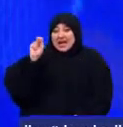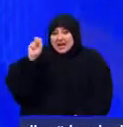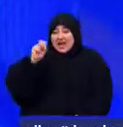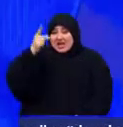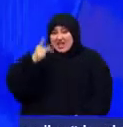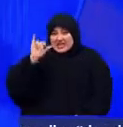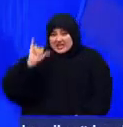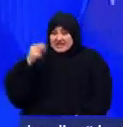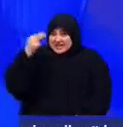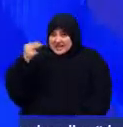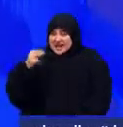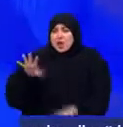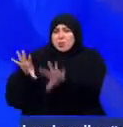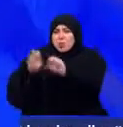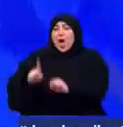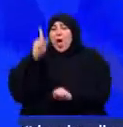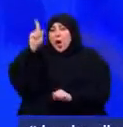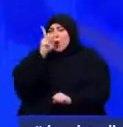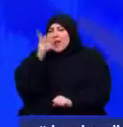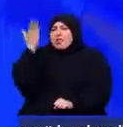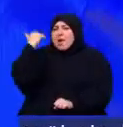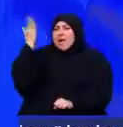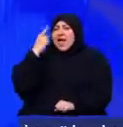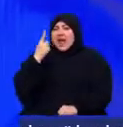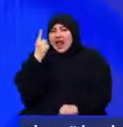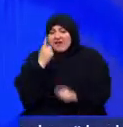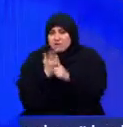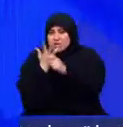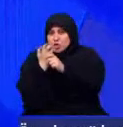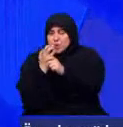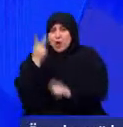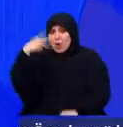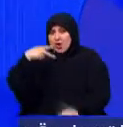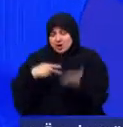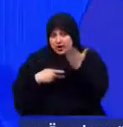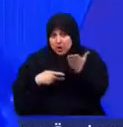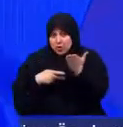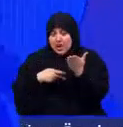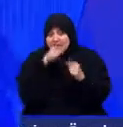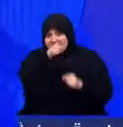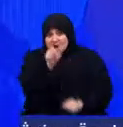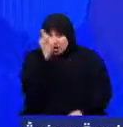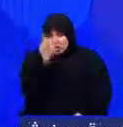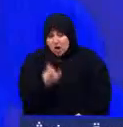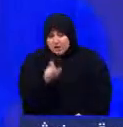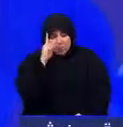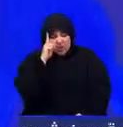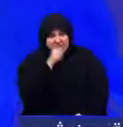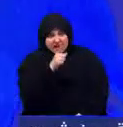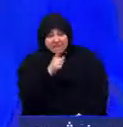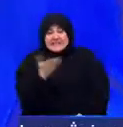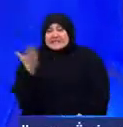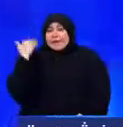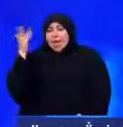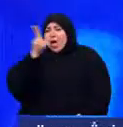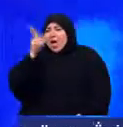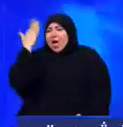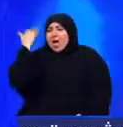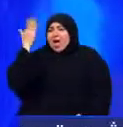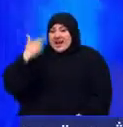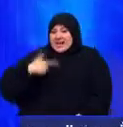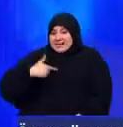وفي التصوير. فالمشاهد الكريم يعلم أنه في القطيع،